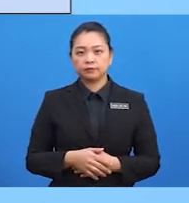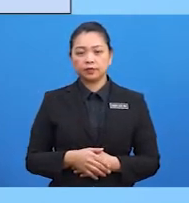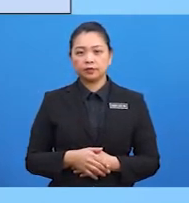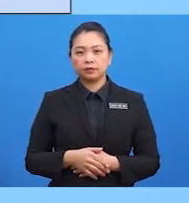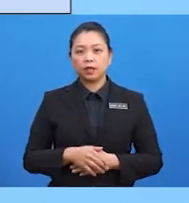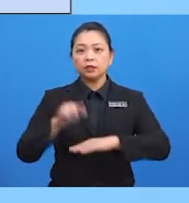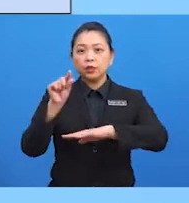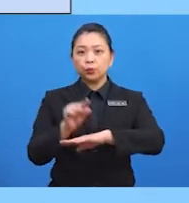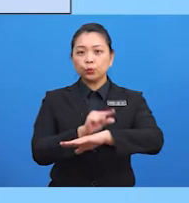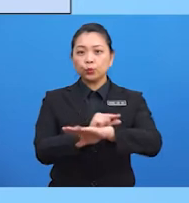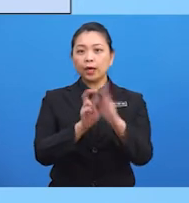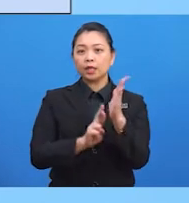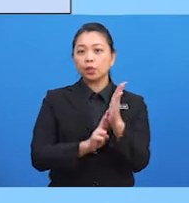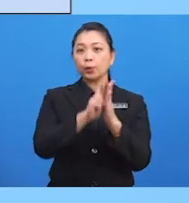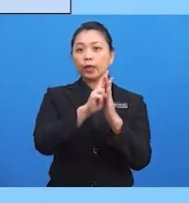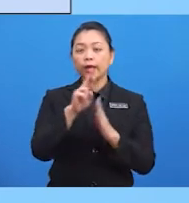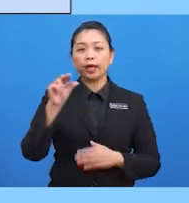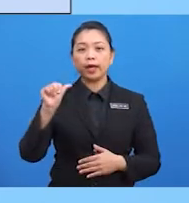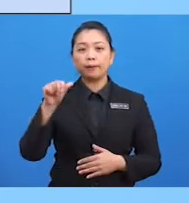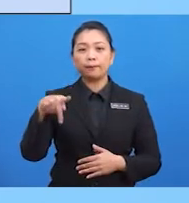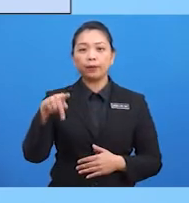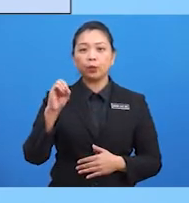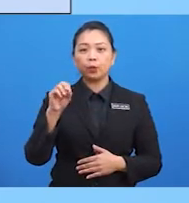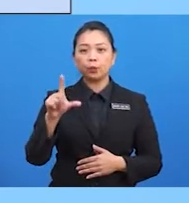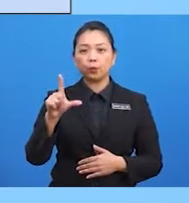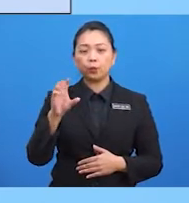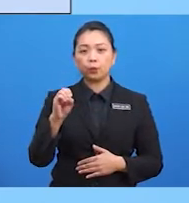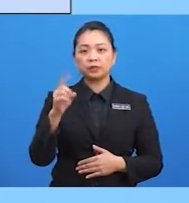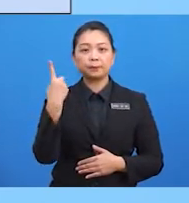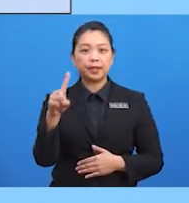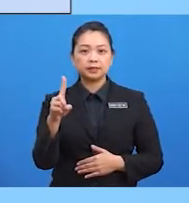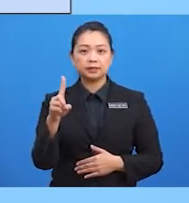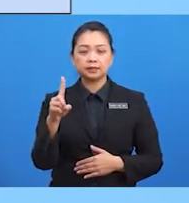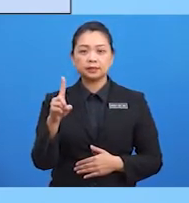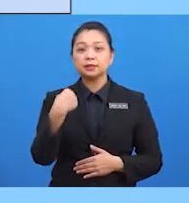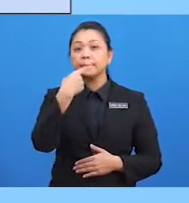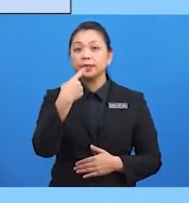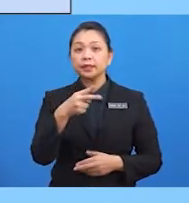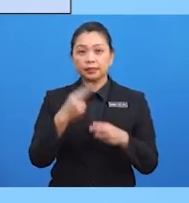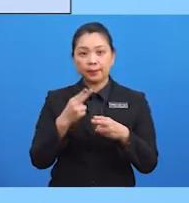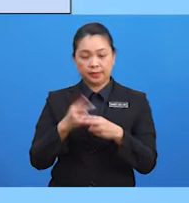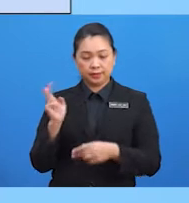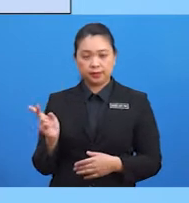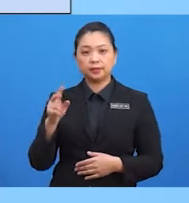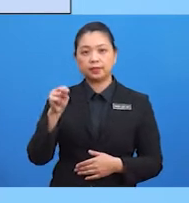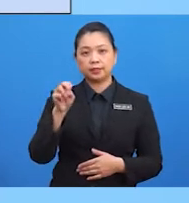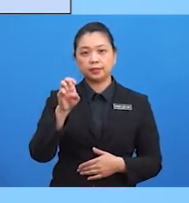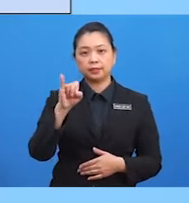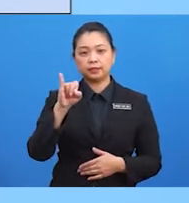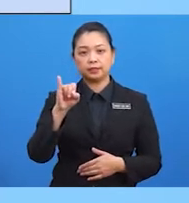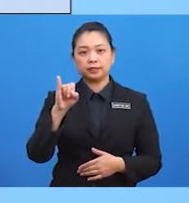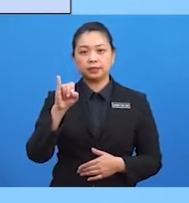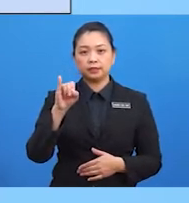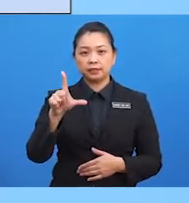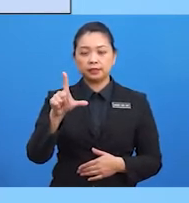menggunakan roket Apollo 11, Neil Aden Armstrong menjadi manusia pertama